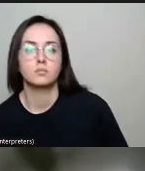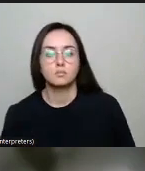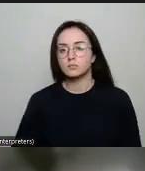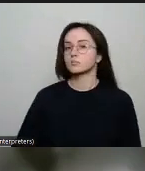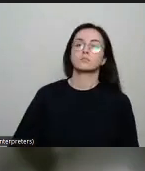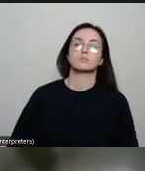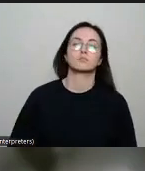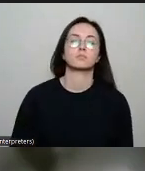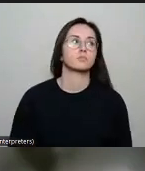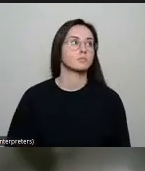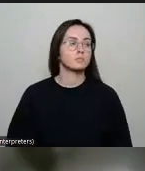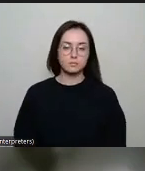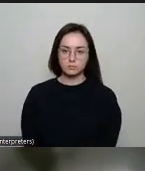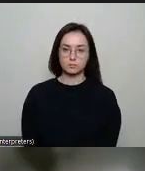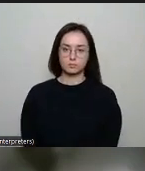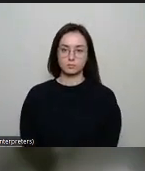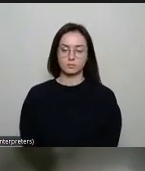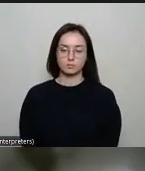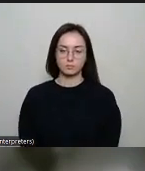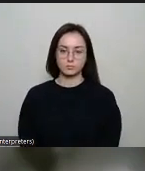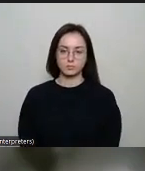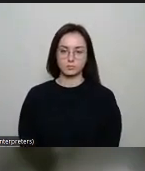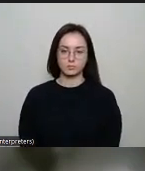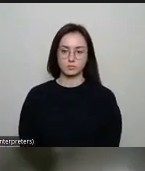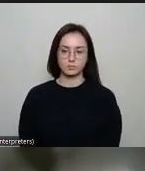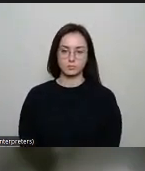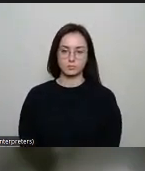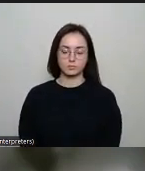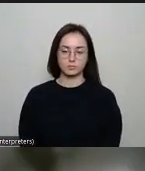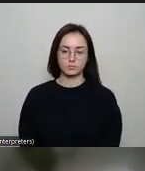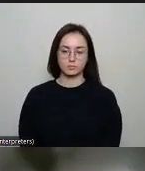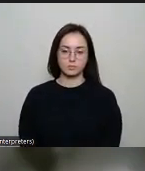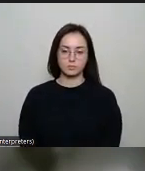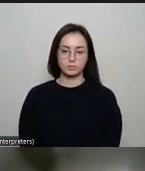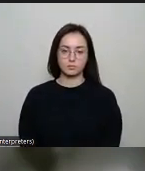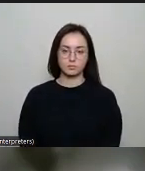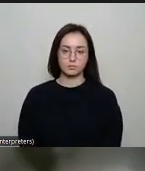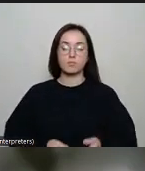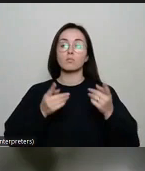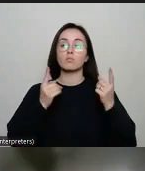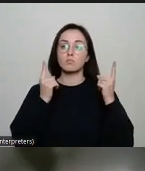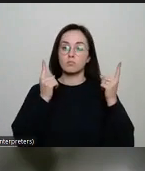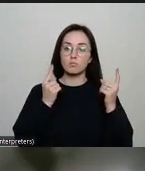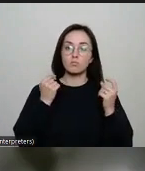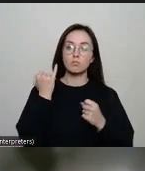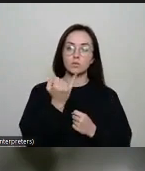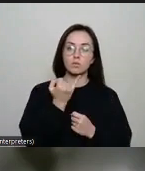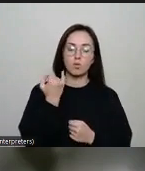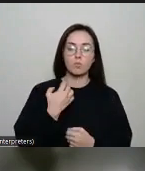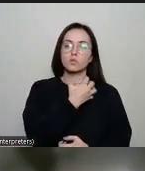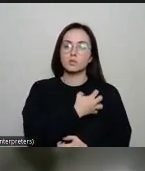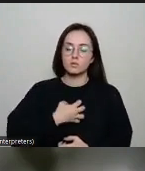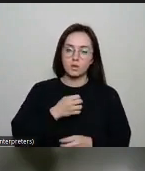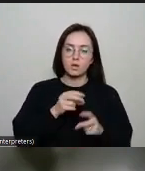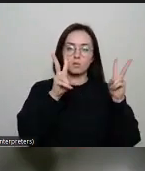there. Very, very valid indeed. Thank you for your feedback. Yeah. Tikrai labai iškėlėte